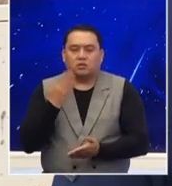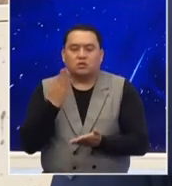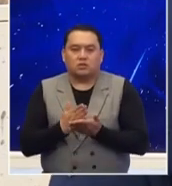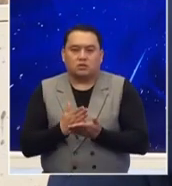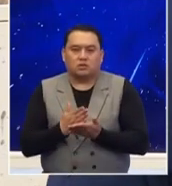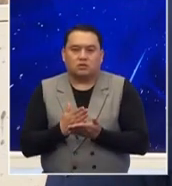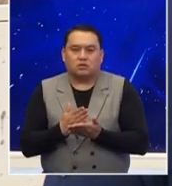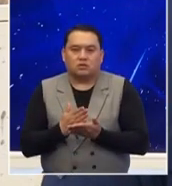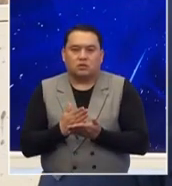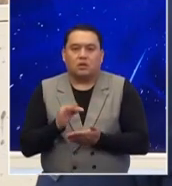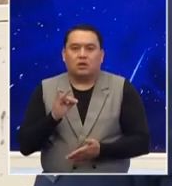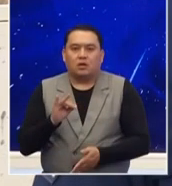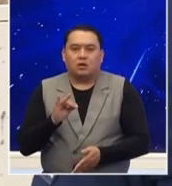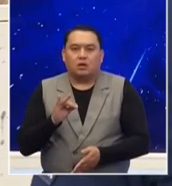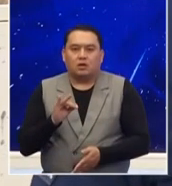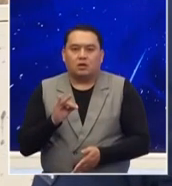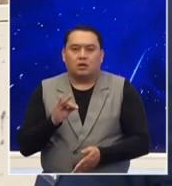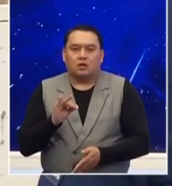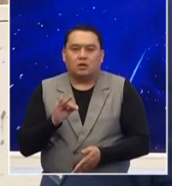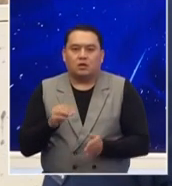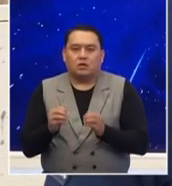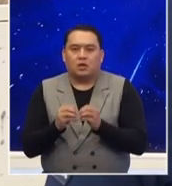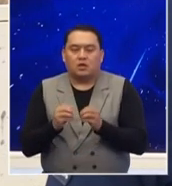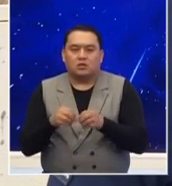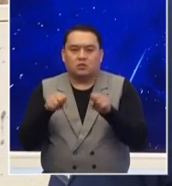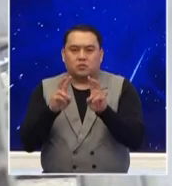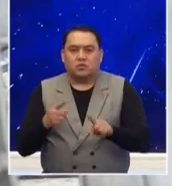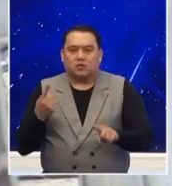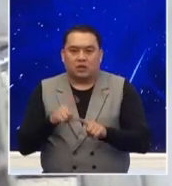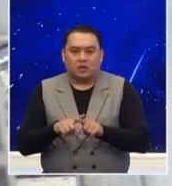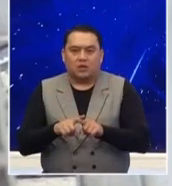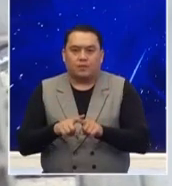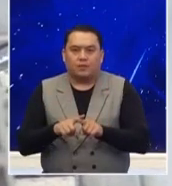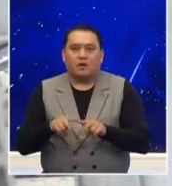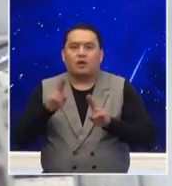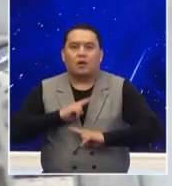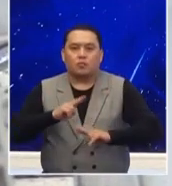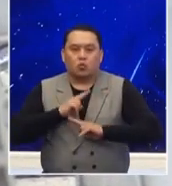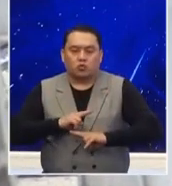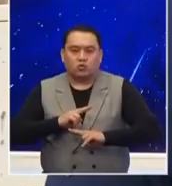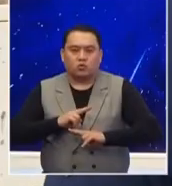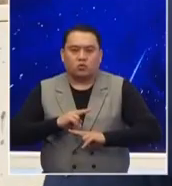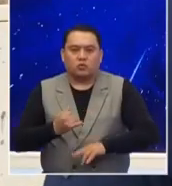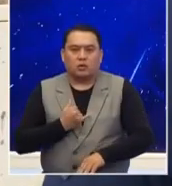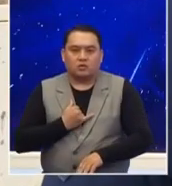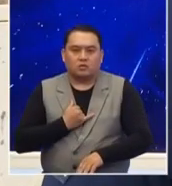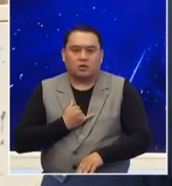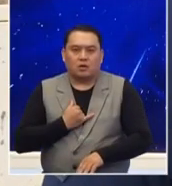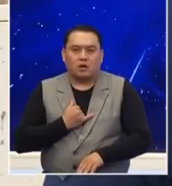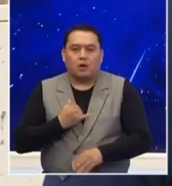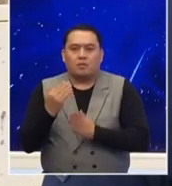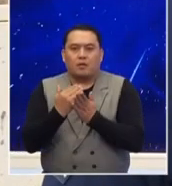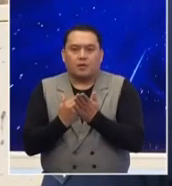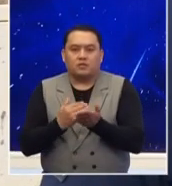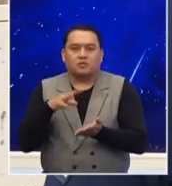объекте и около 10 единиц техники. Рабочие по